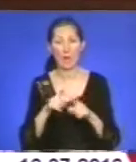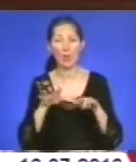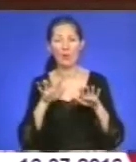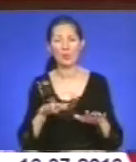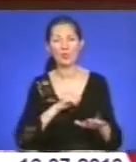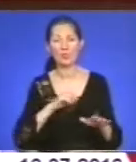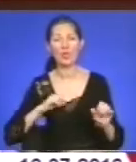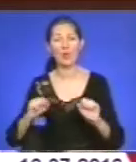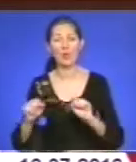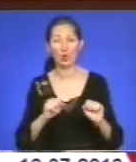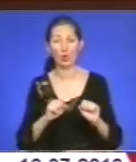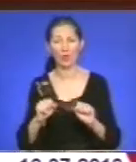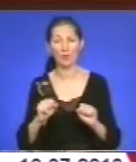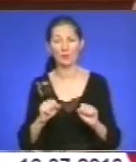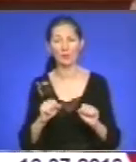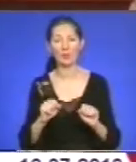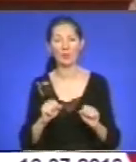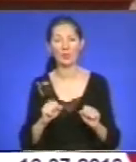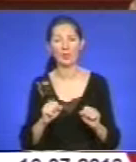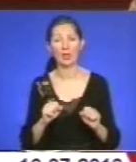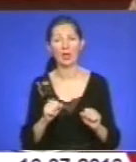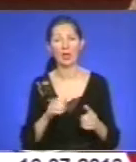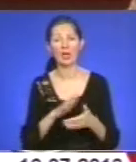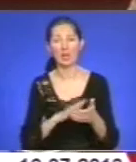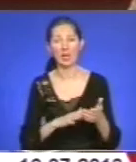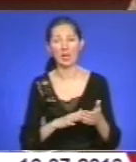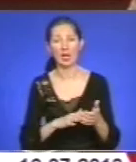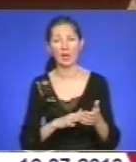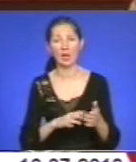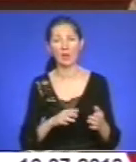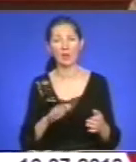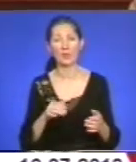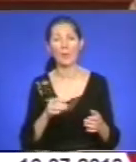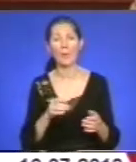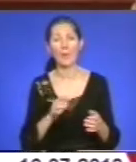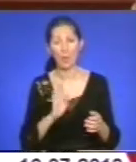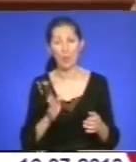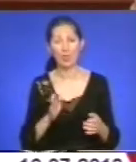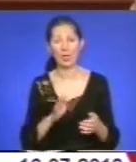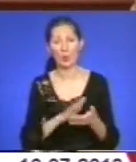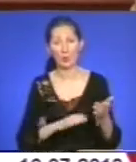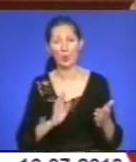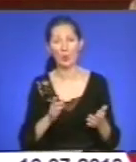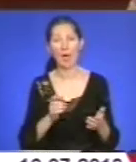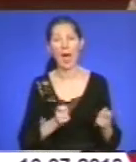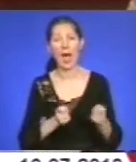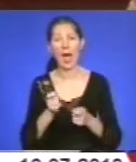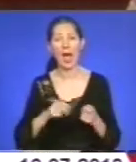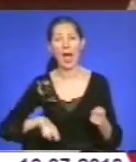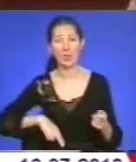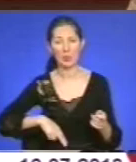місцевого самоврядування та за нею радом поряд і адмінреформа. Це